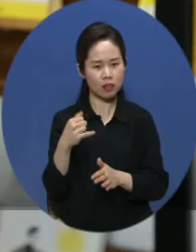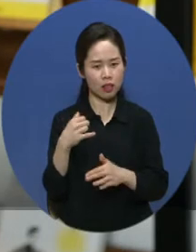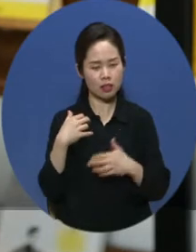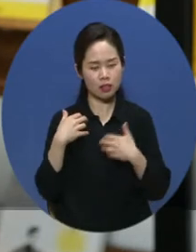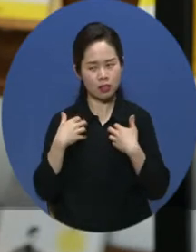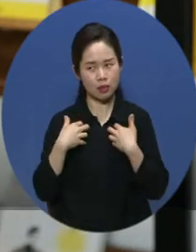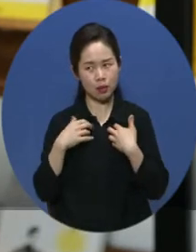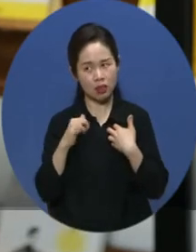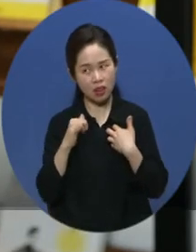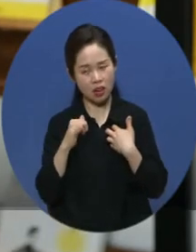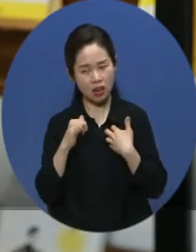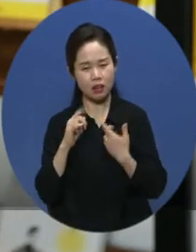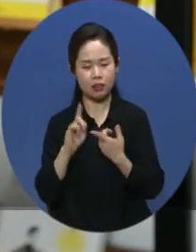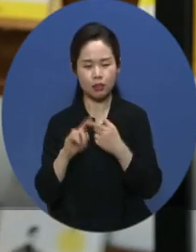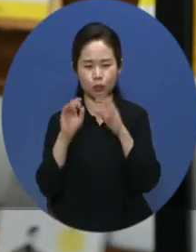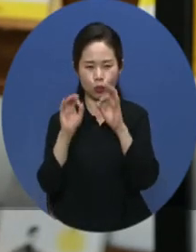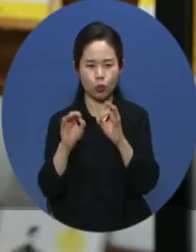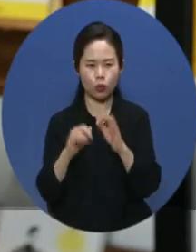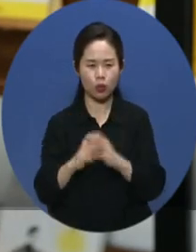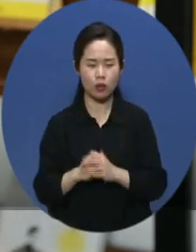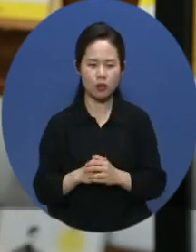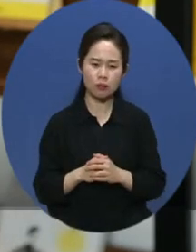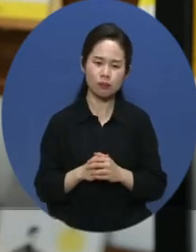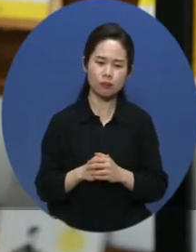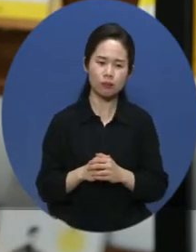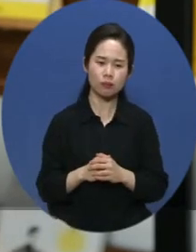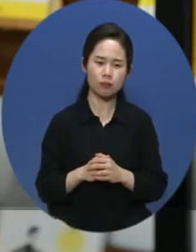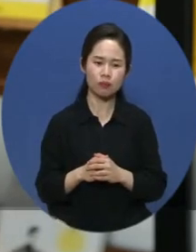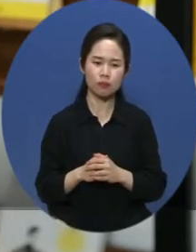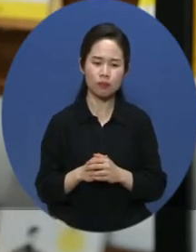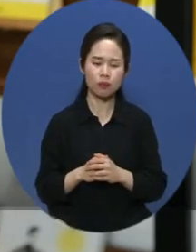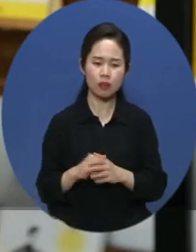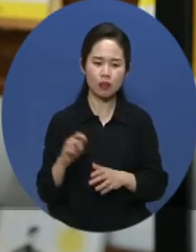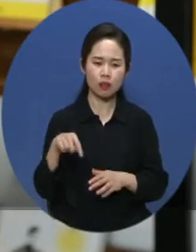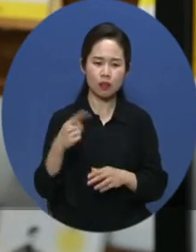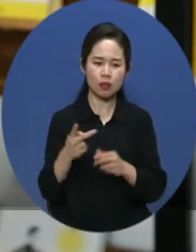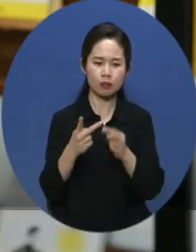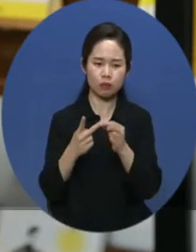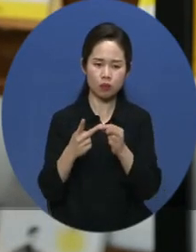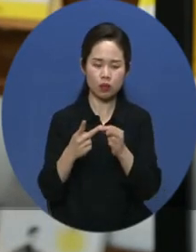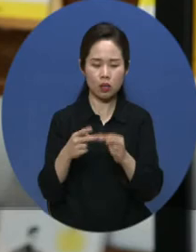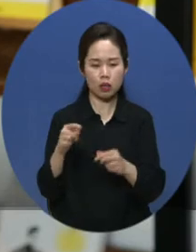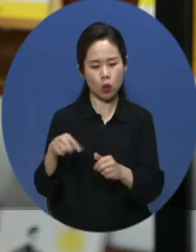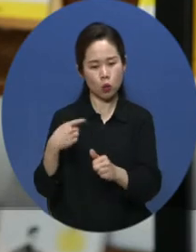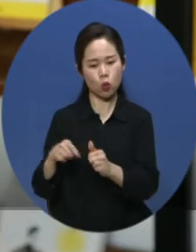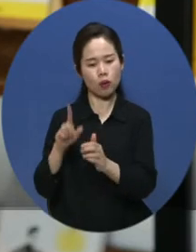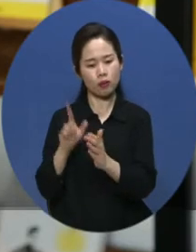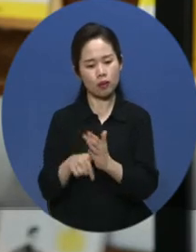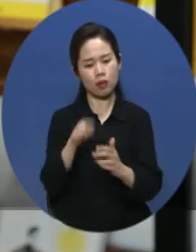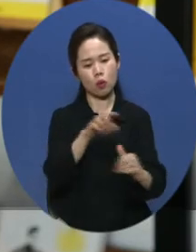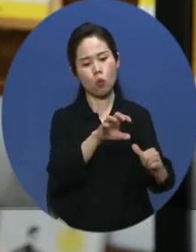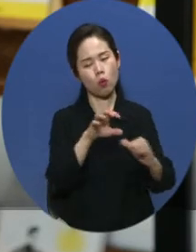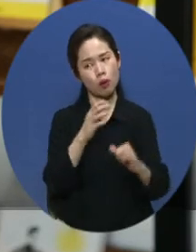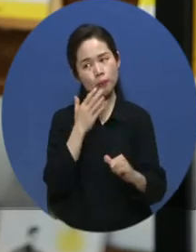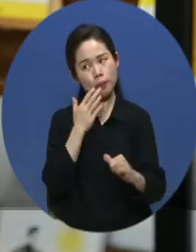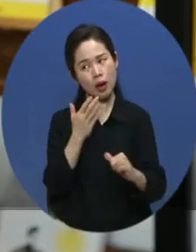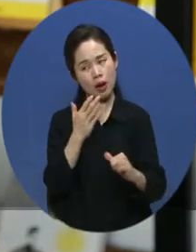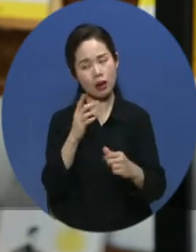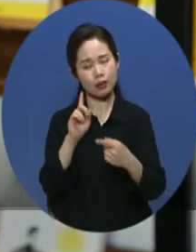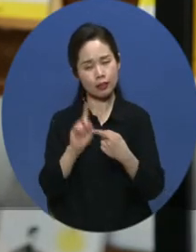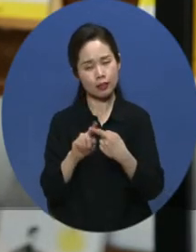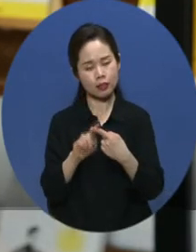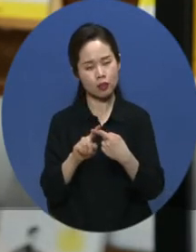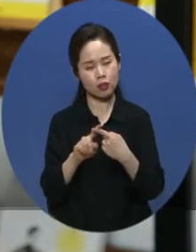되고 다음에는 아무래도 교육적으로도 활용을 할 수 있는지에 대해서 보게 됩니다. 그래서